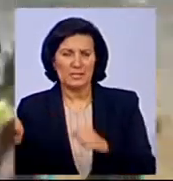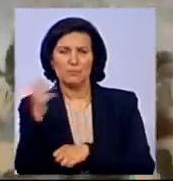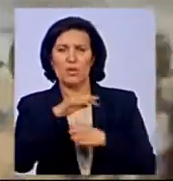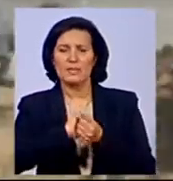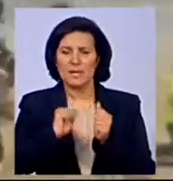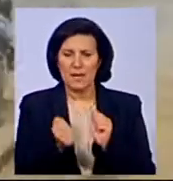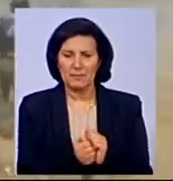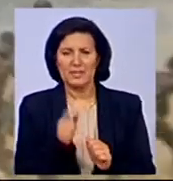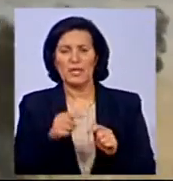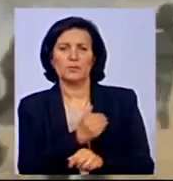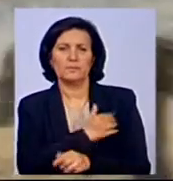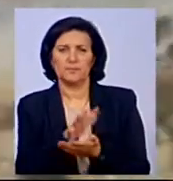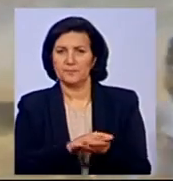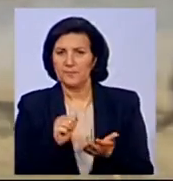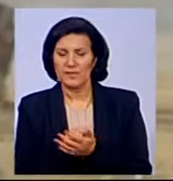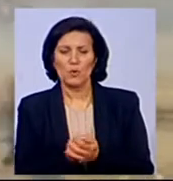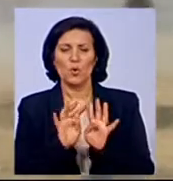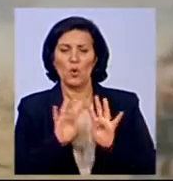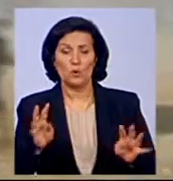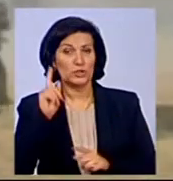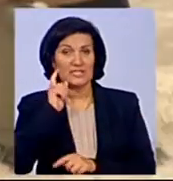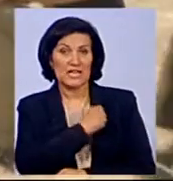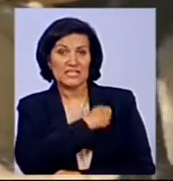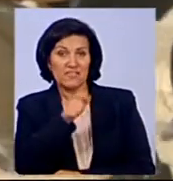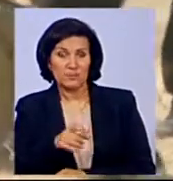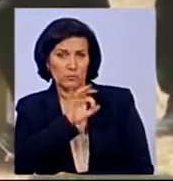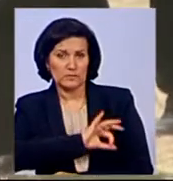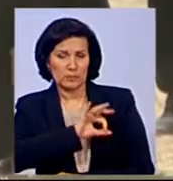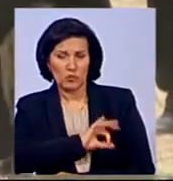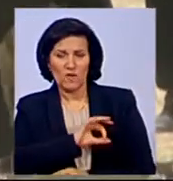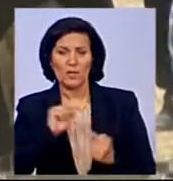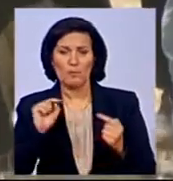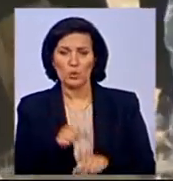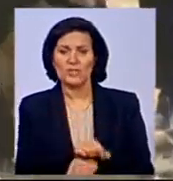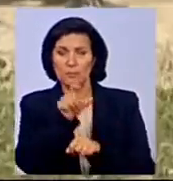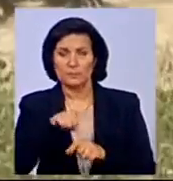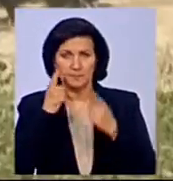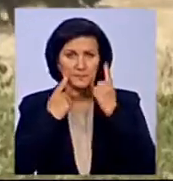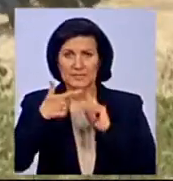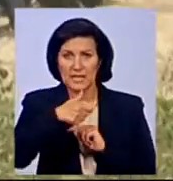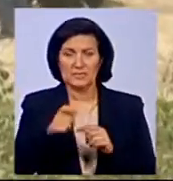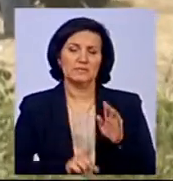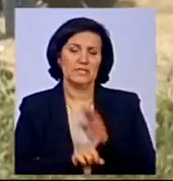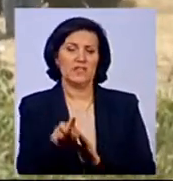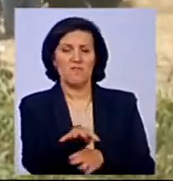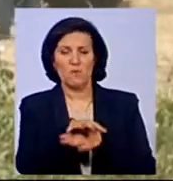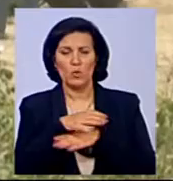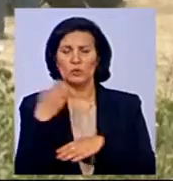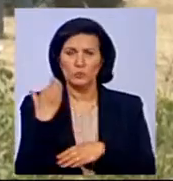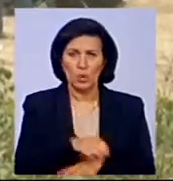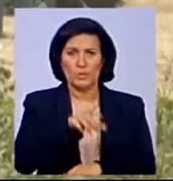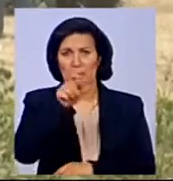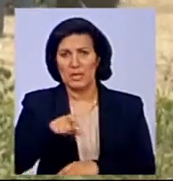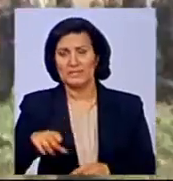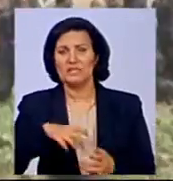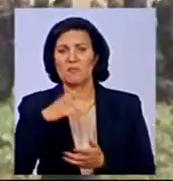каміння. Дехто намагався пошкодити огорожу. Ізраїльські військові застосували проти демонстрантів сльозогінний газ і відкрили вогонь. Сотні палестинців